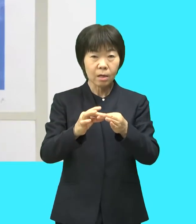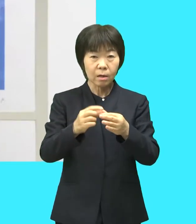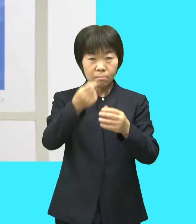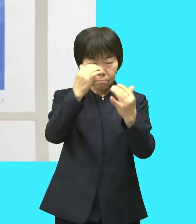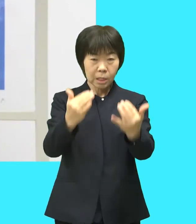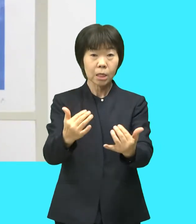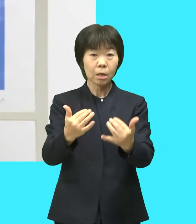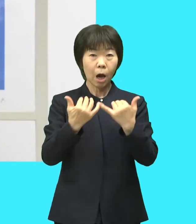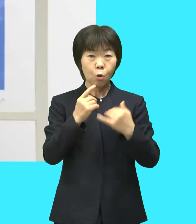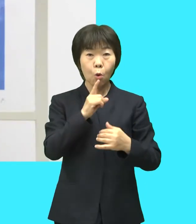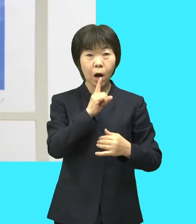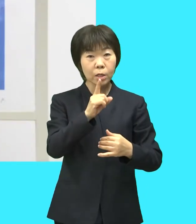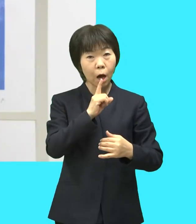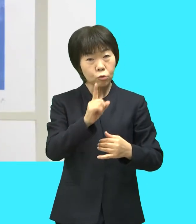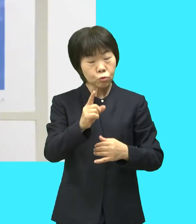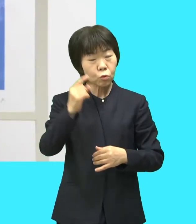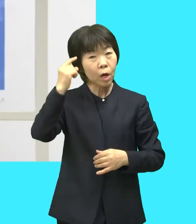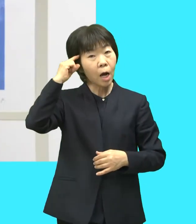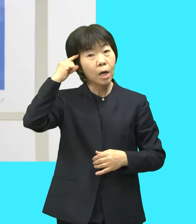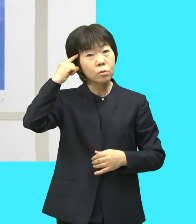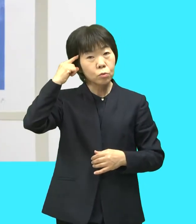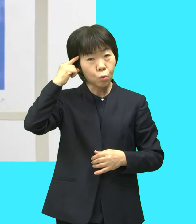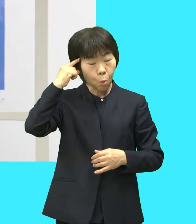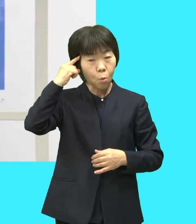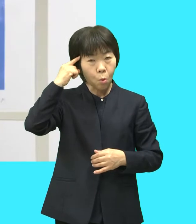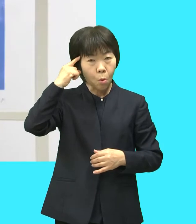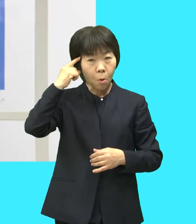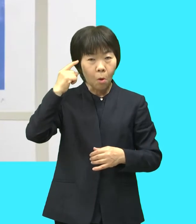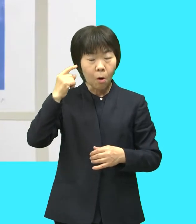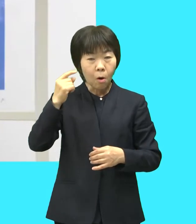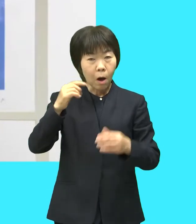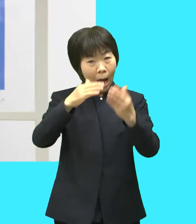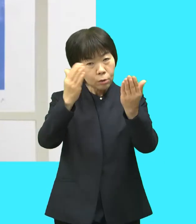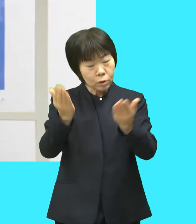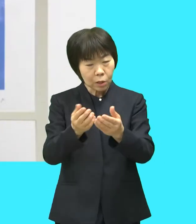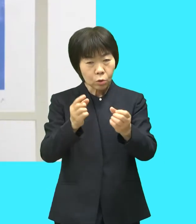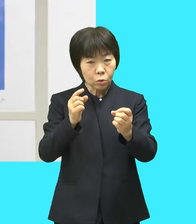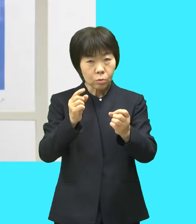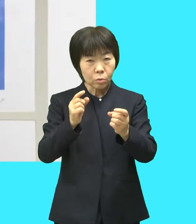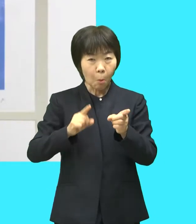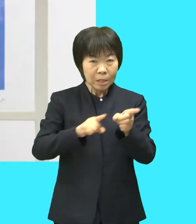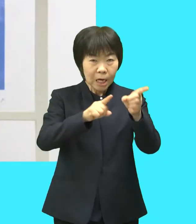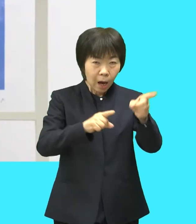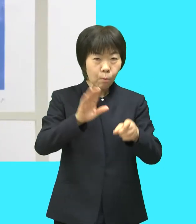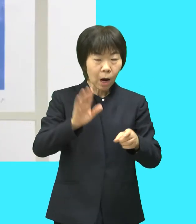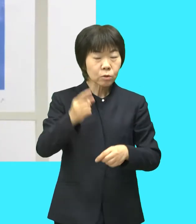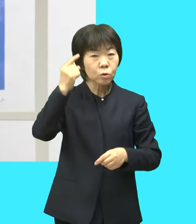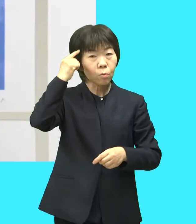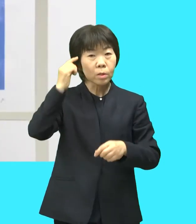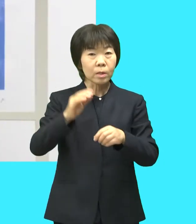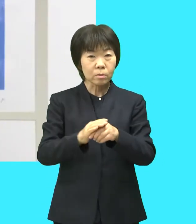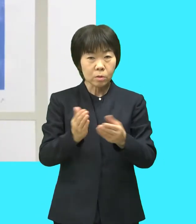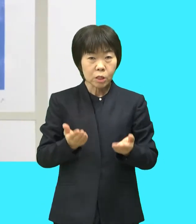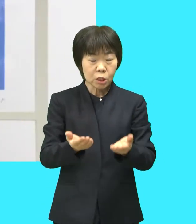を語るという点からすればある程度の批判もあり得るのではないかと思います。また震災の教訓を伝